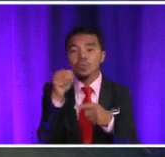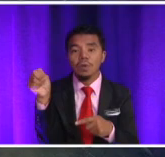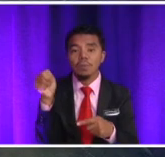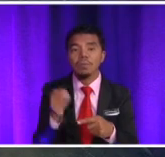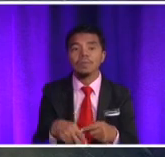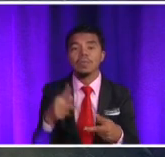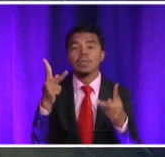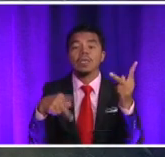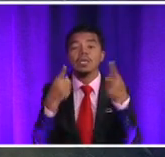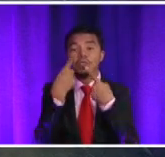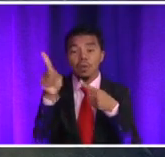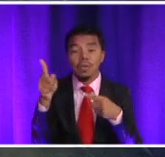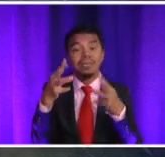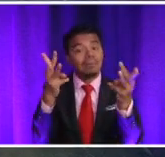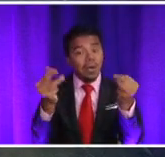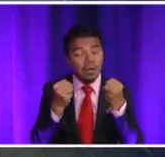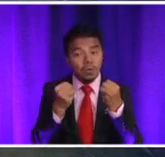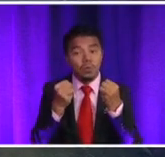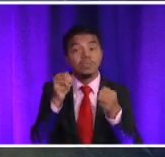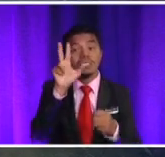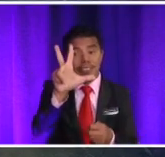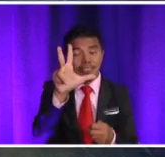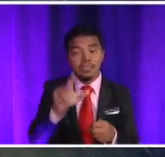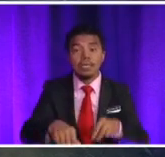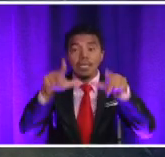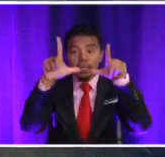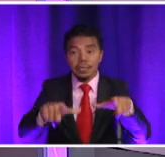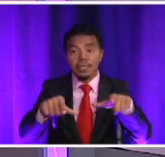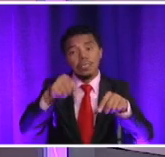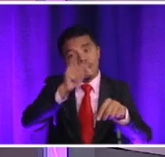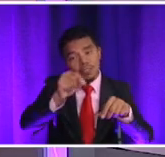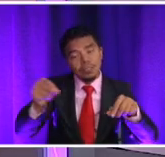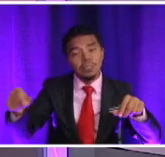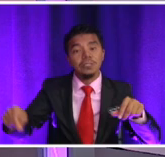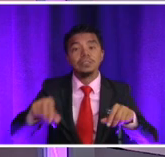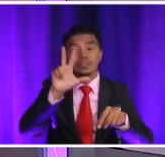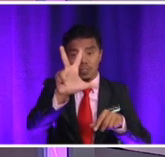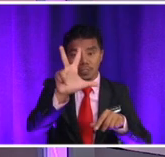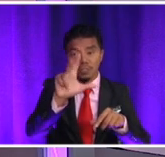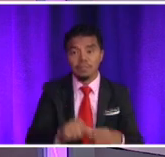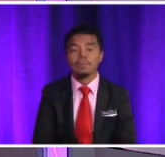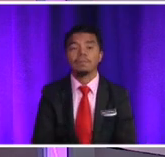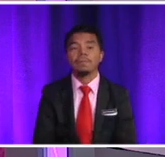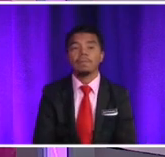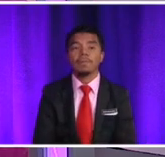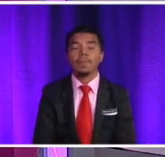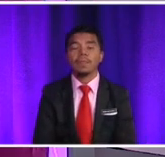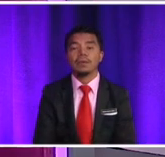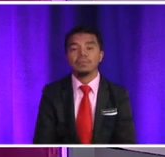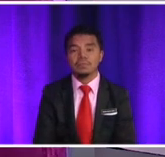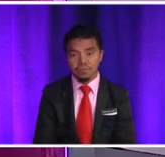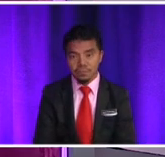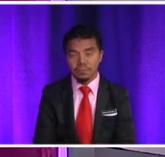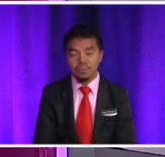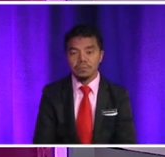tapi dekat sini ya sebagai pembelajaran saya masukkan juga ini adalah antara agensi yang membantu dalam bidang